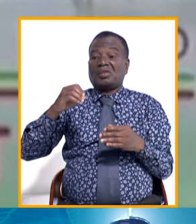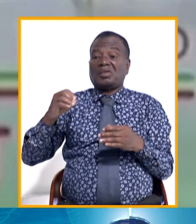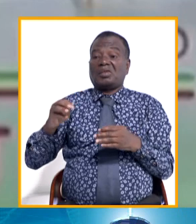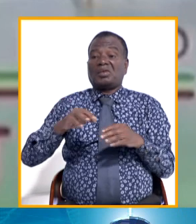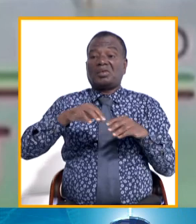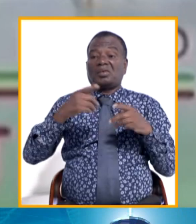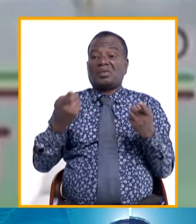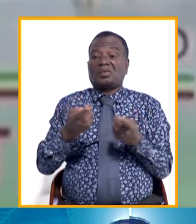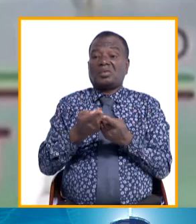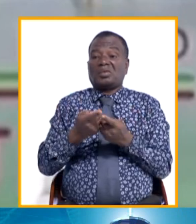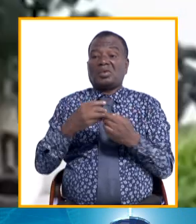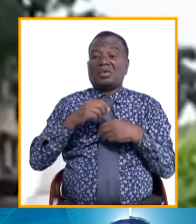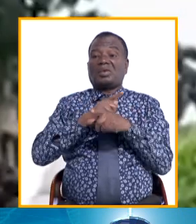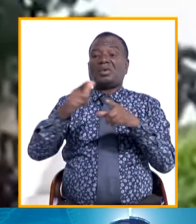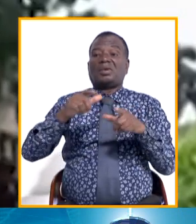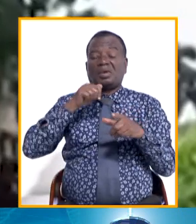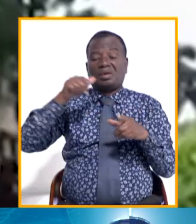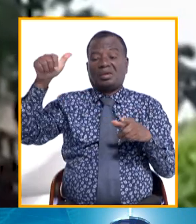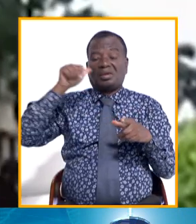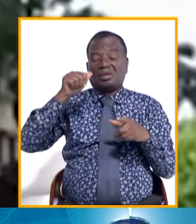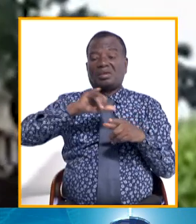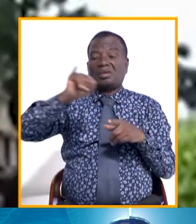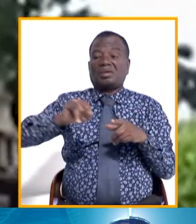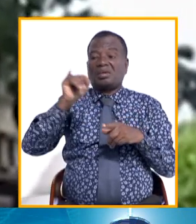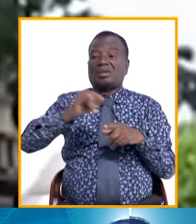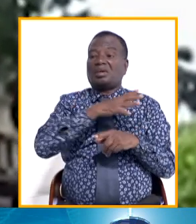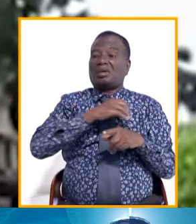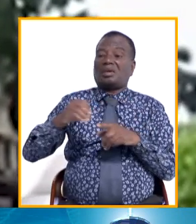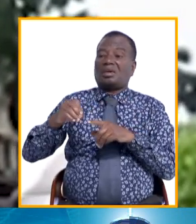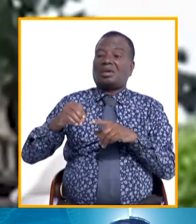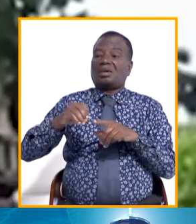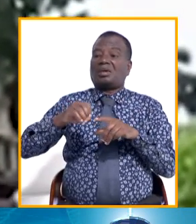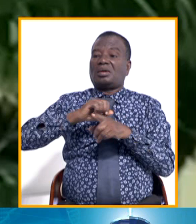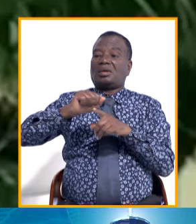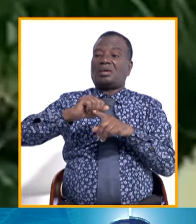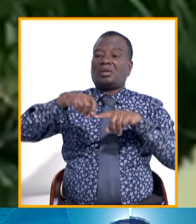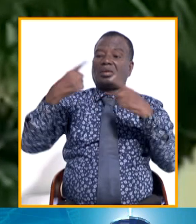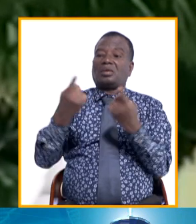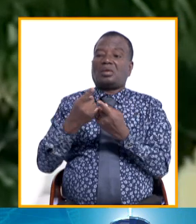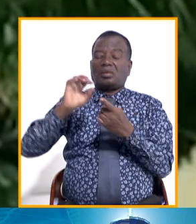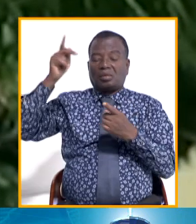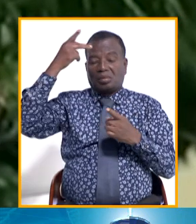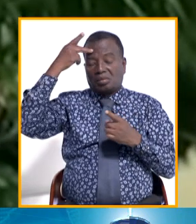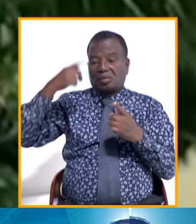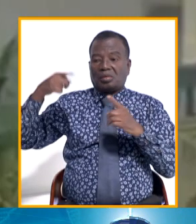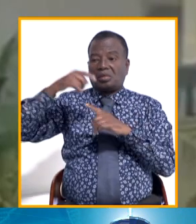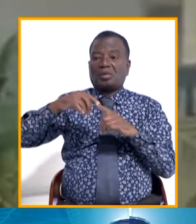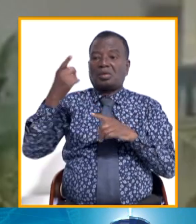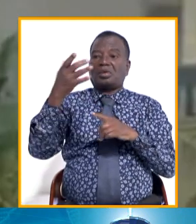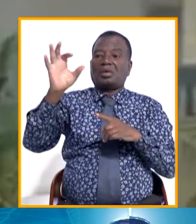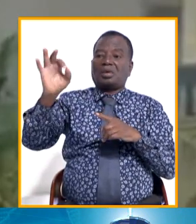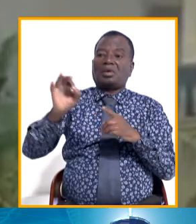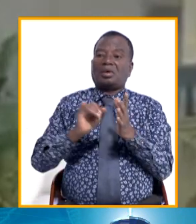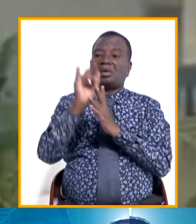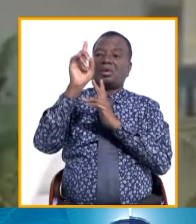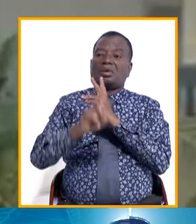mouvement républicain, a été libéré hier jeudi. Entre-temps, sa formation politique mène jusqu'au 19 décembre une campagne